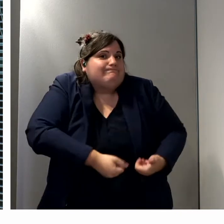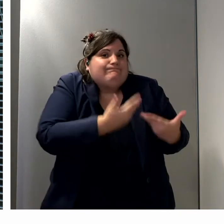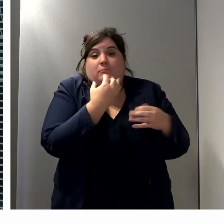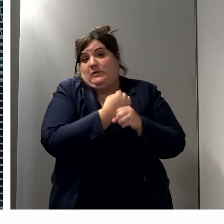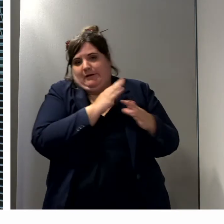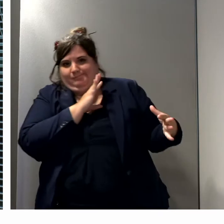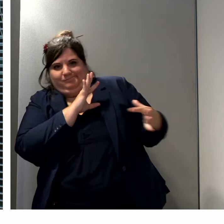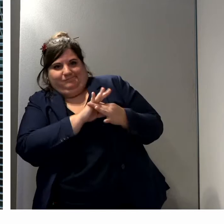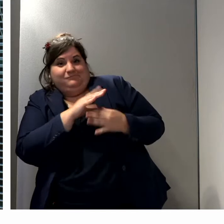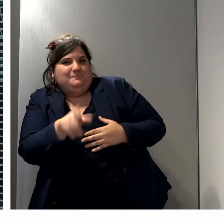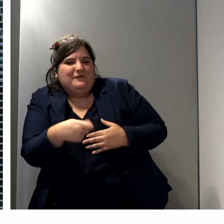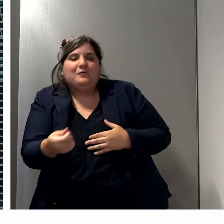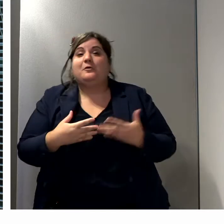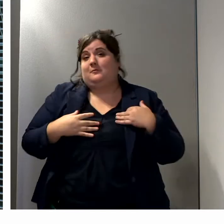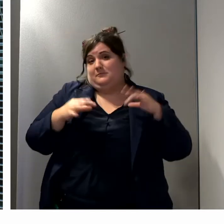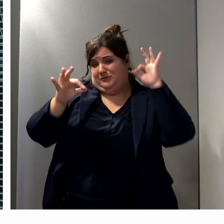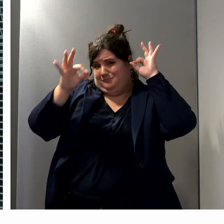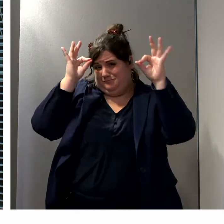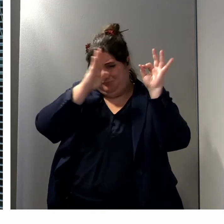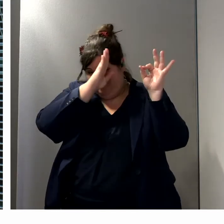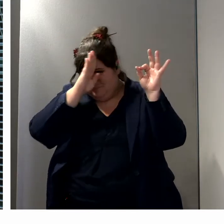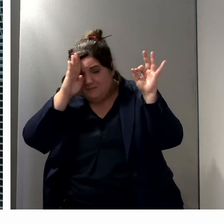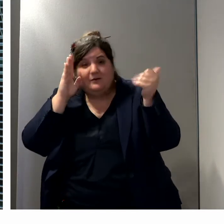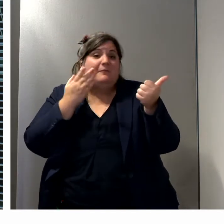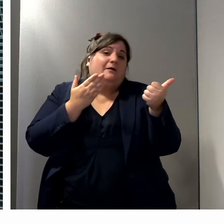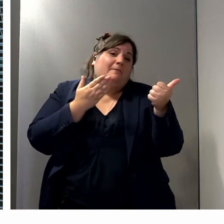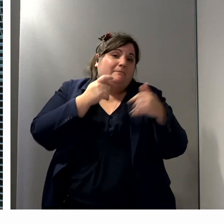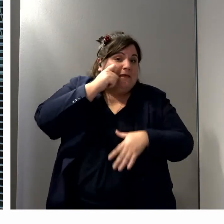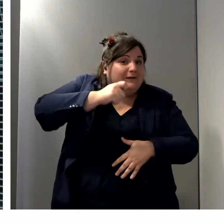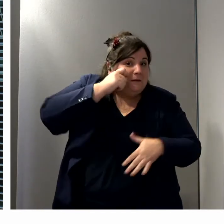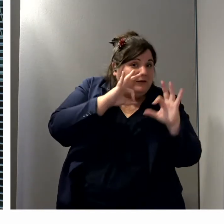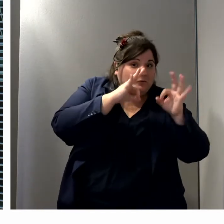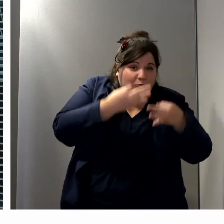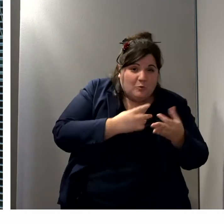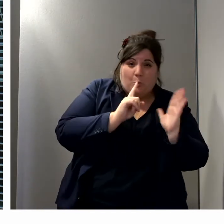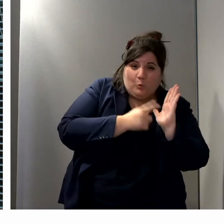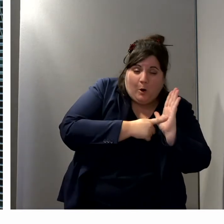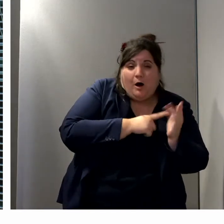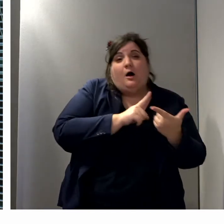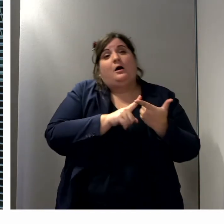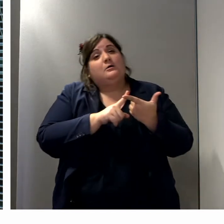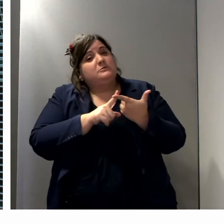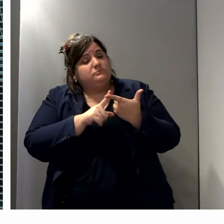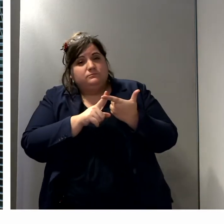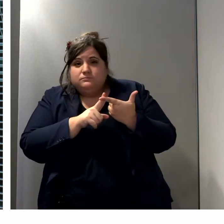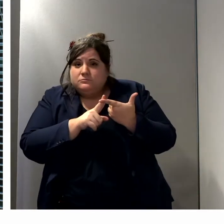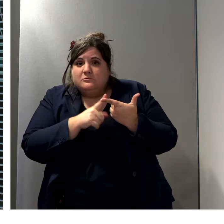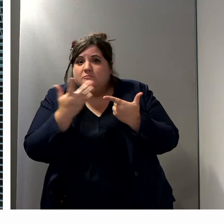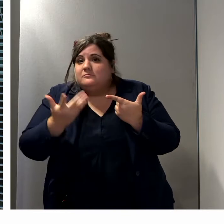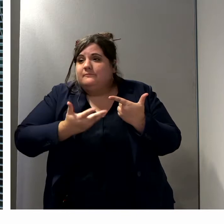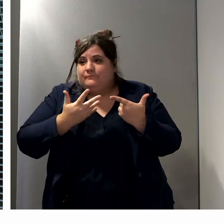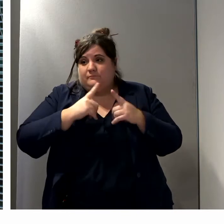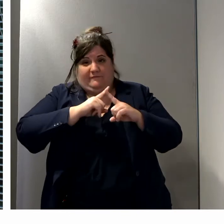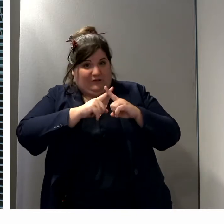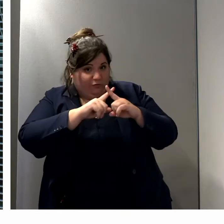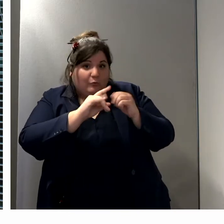par ses multiples casquettes de juriste et à la fédération, nous a permis de collaborer sur des territoires, notamment l'offre numérique de